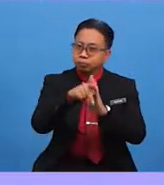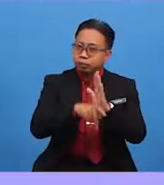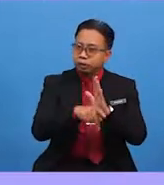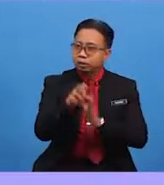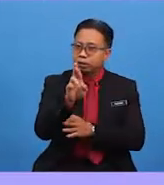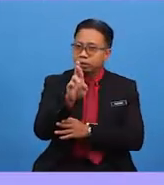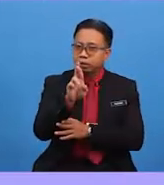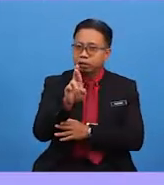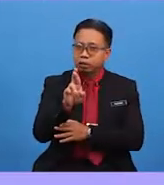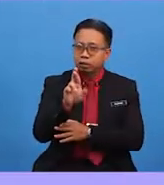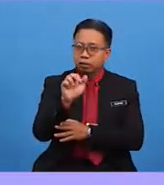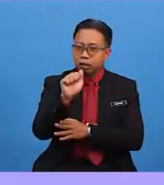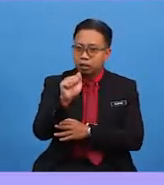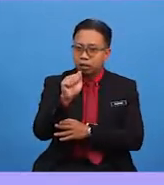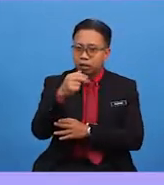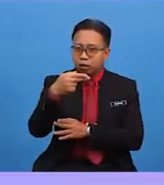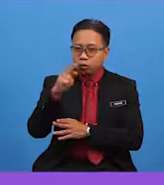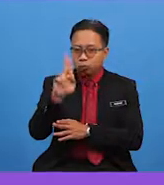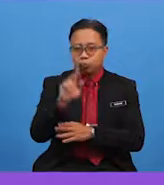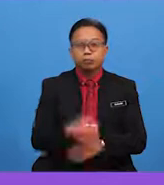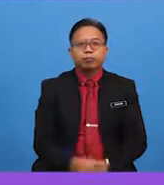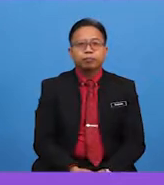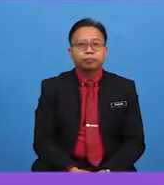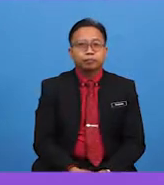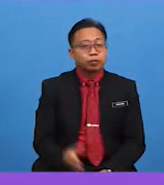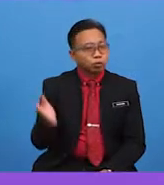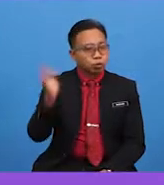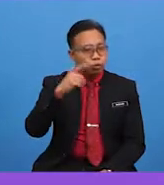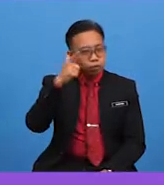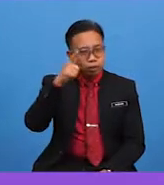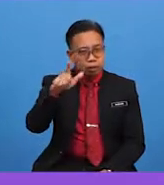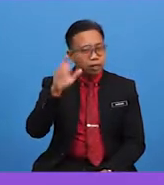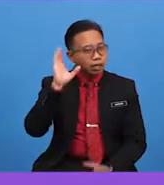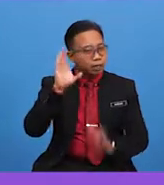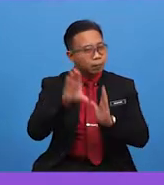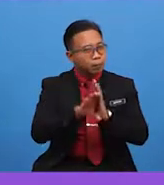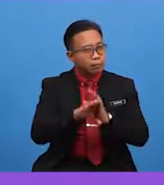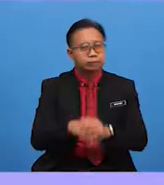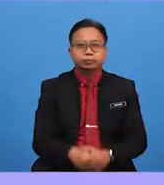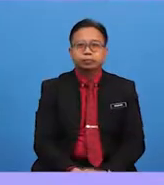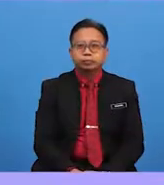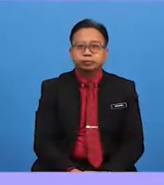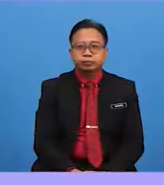Perahu. Perahu. Jom kita lihat gambar seterusnya.